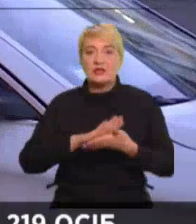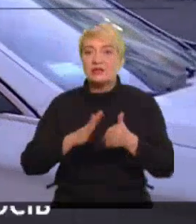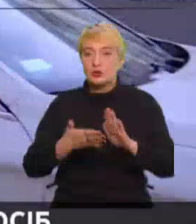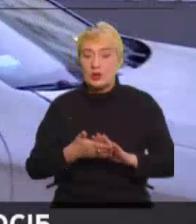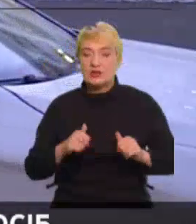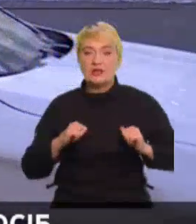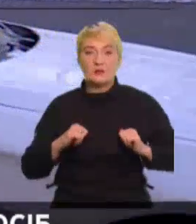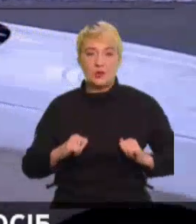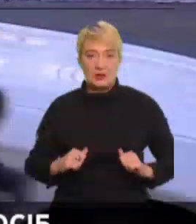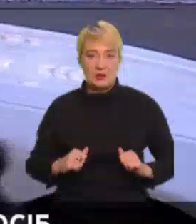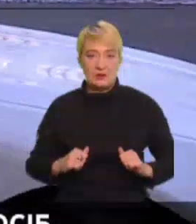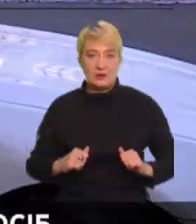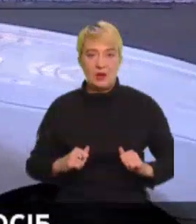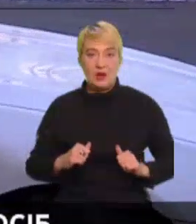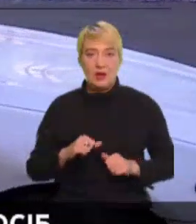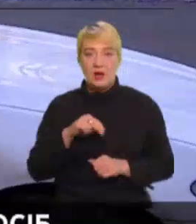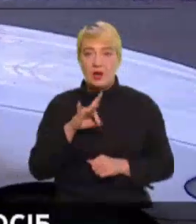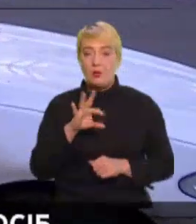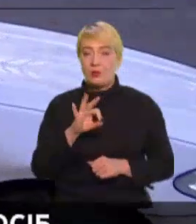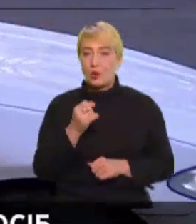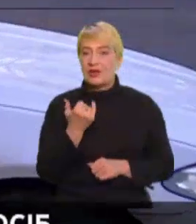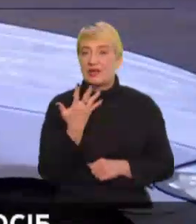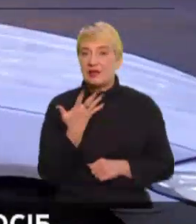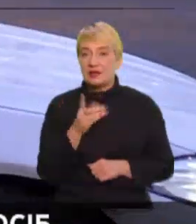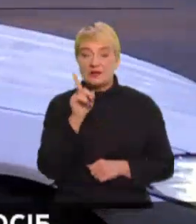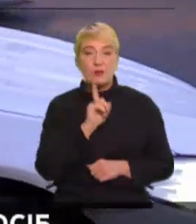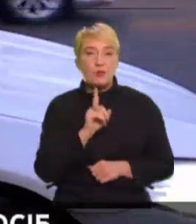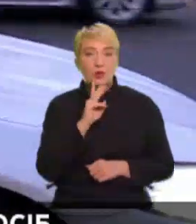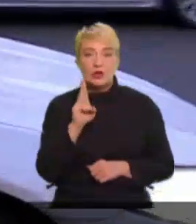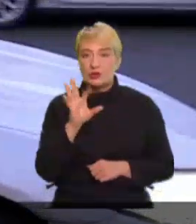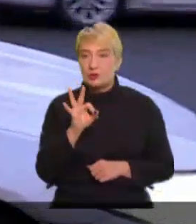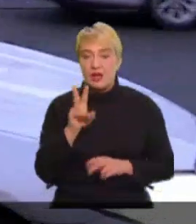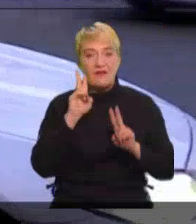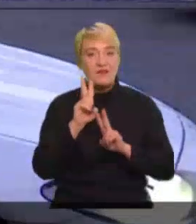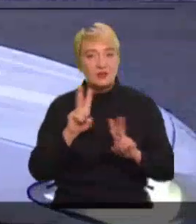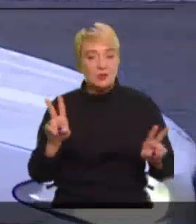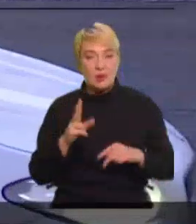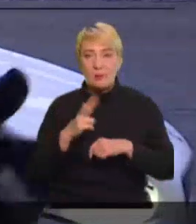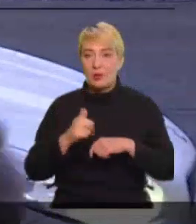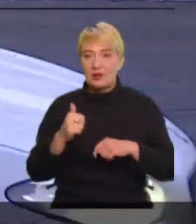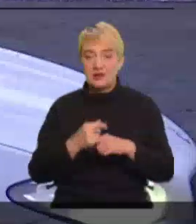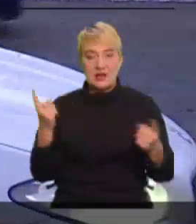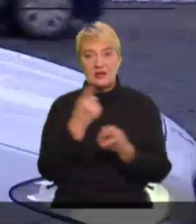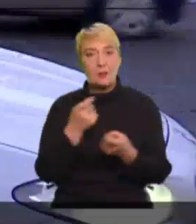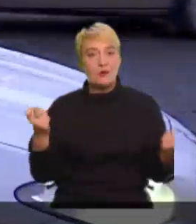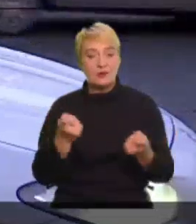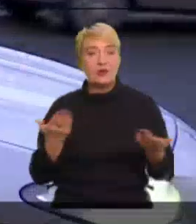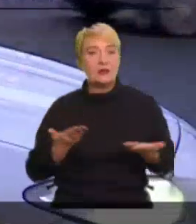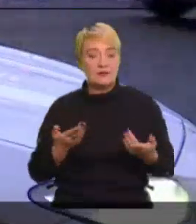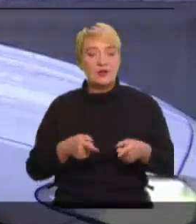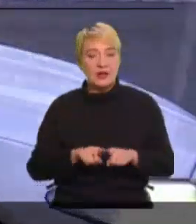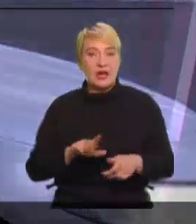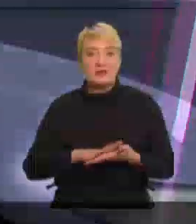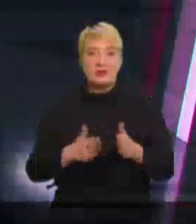спокійна. Про кількість загалом закладів, які перевірили, поки що невідомо, поліція це не повідомляє. Така ситуація, колеги, вам